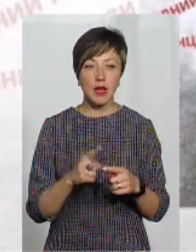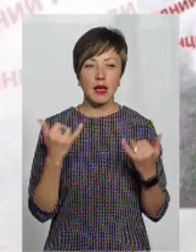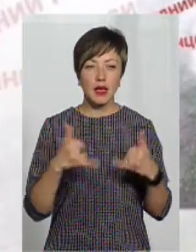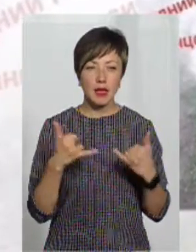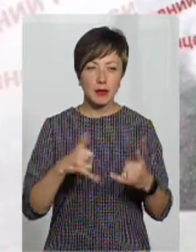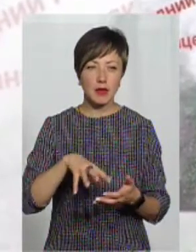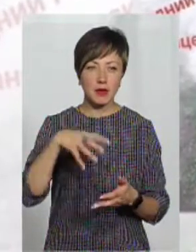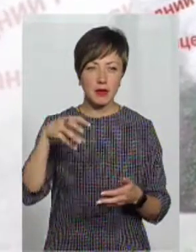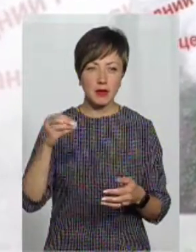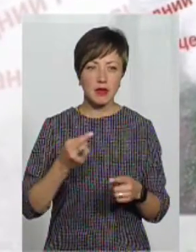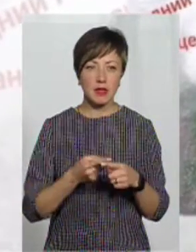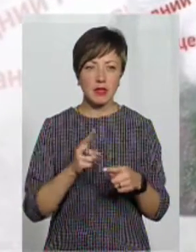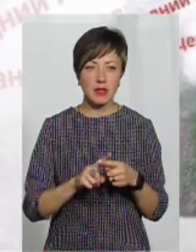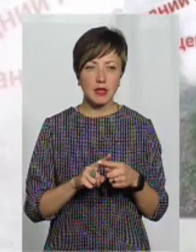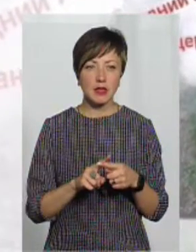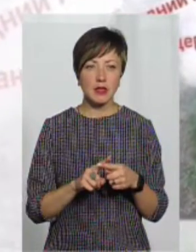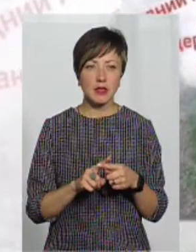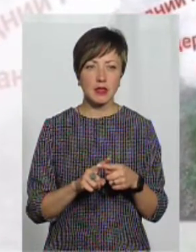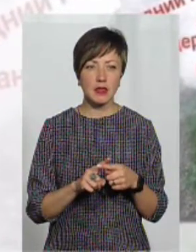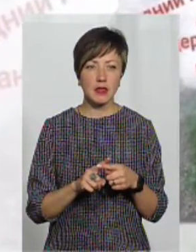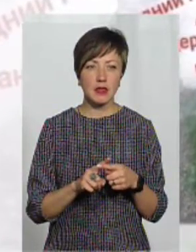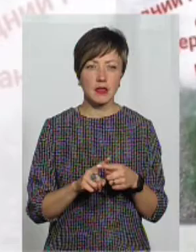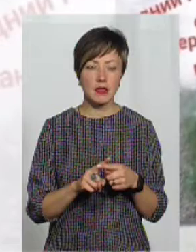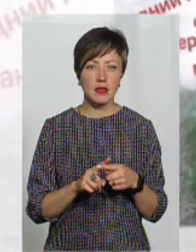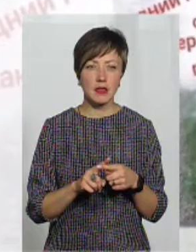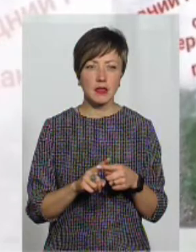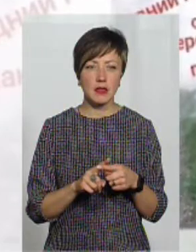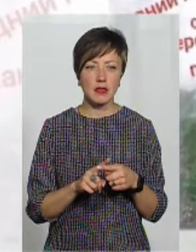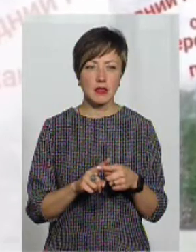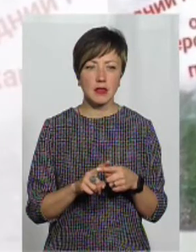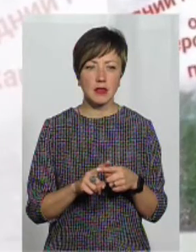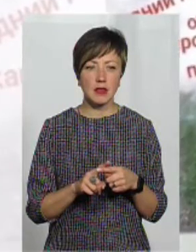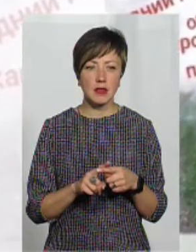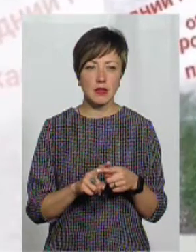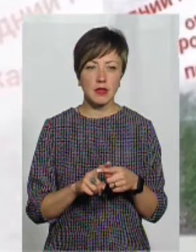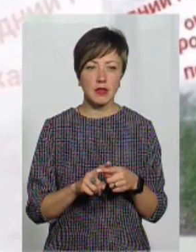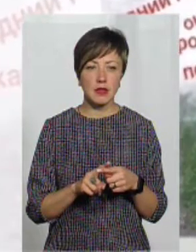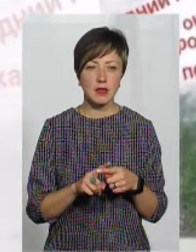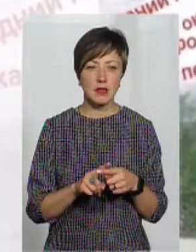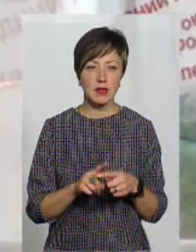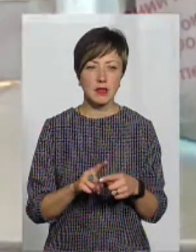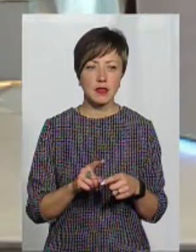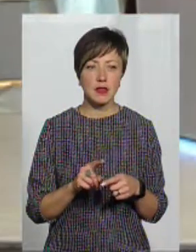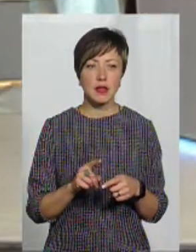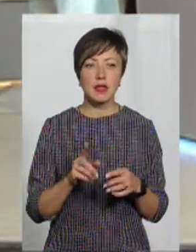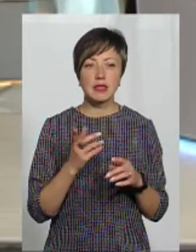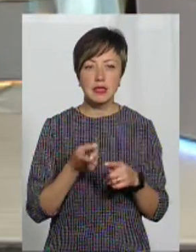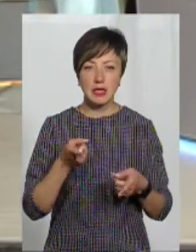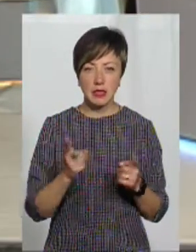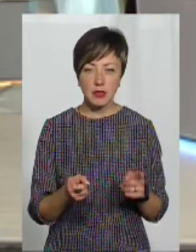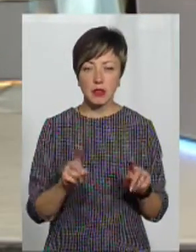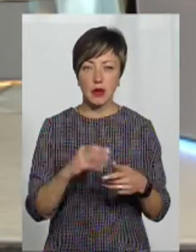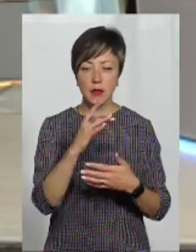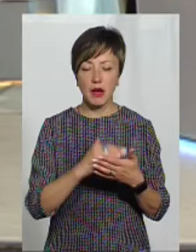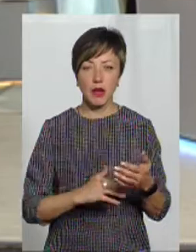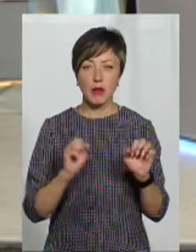метали, чадний газ, окиси азоту, канцерогени та пестициди. Це все дійсно так? І так. Цей перелік